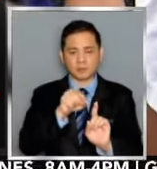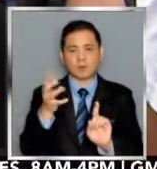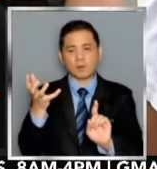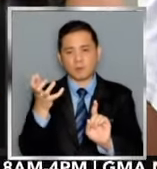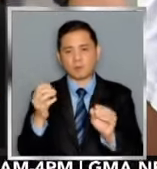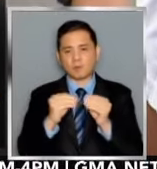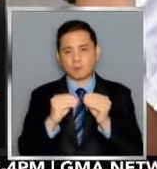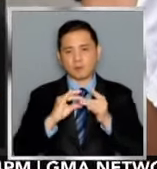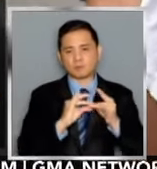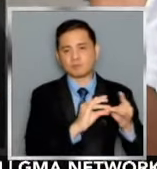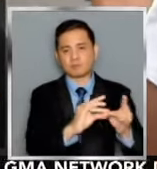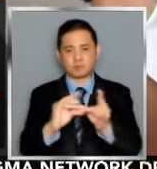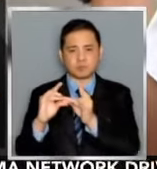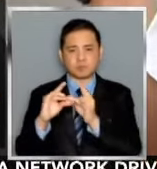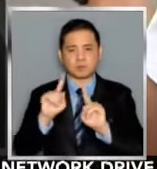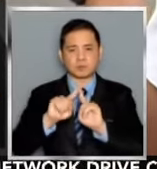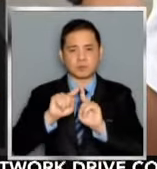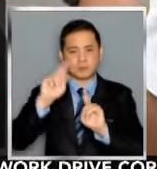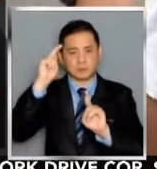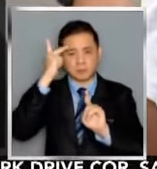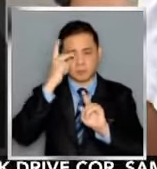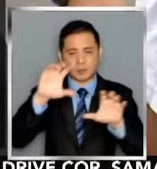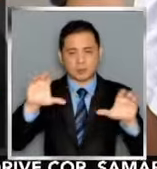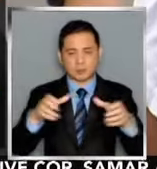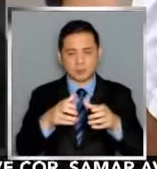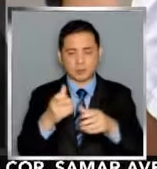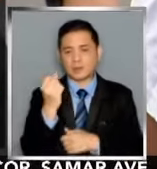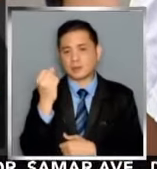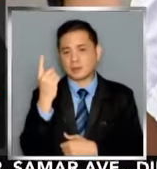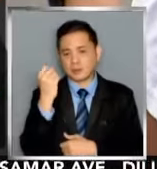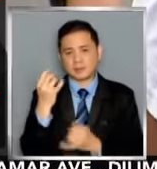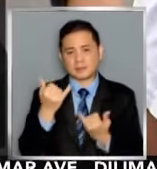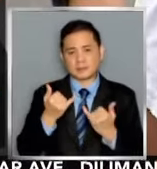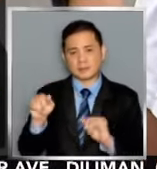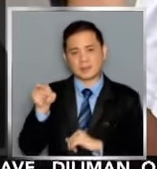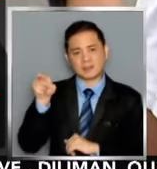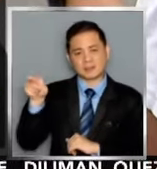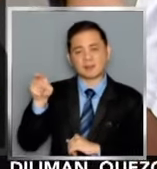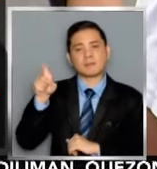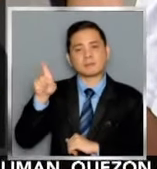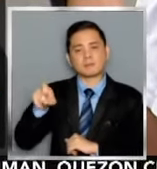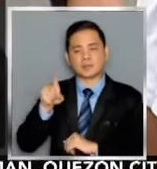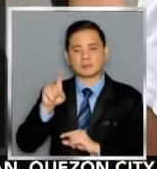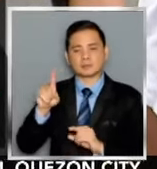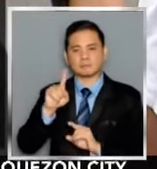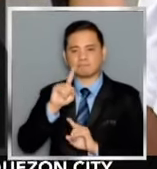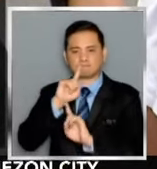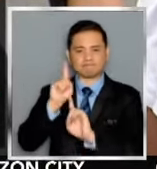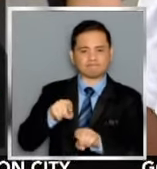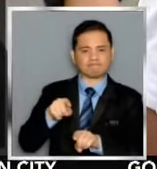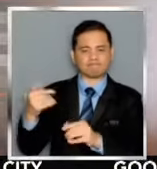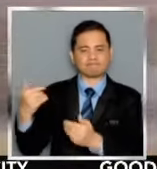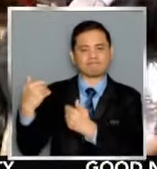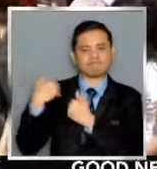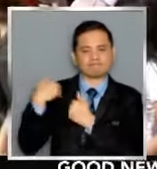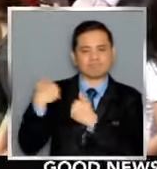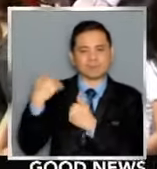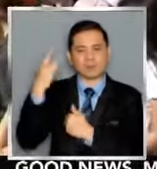dapat po ay kailangan pa rin panagutan yung mga nangyari noong panahon ng